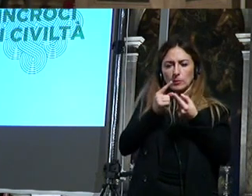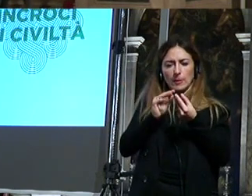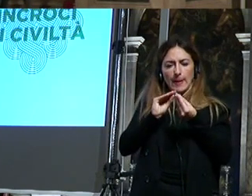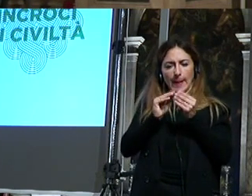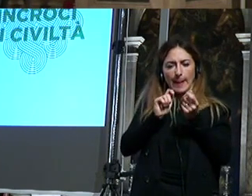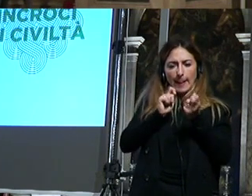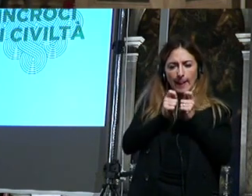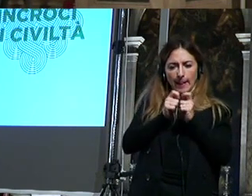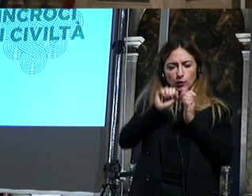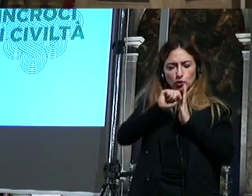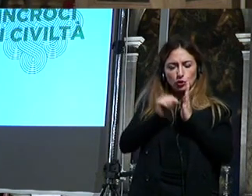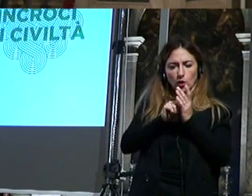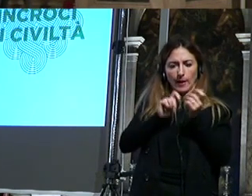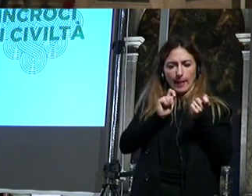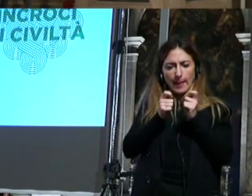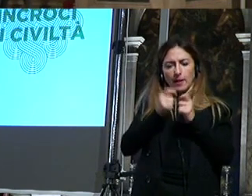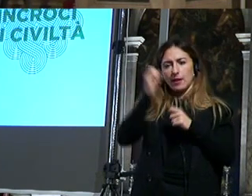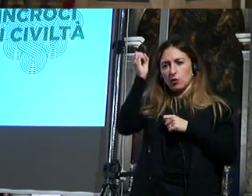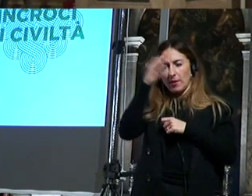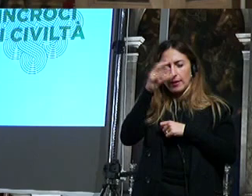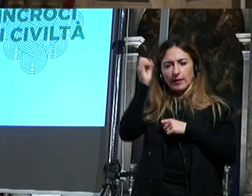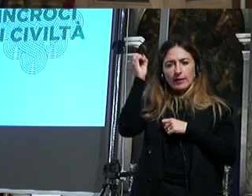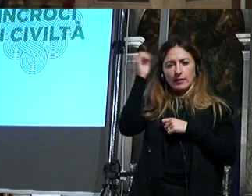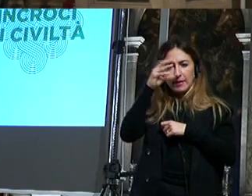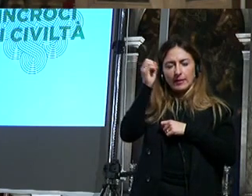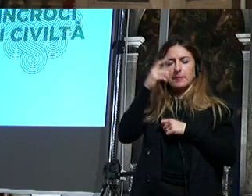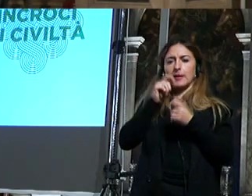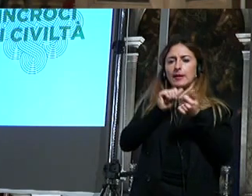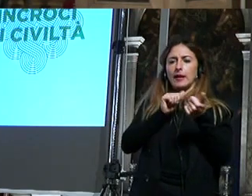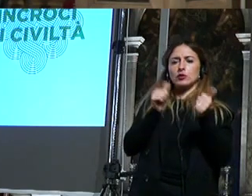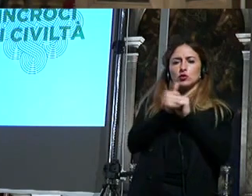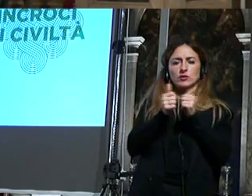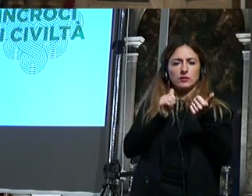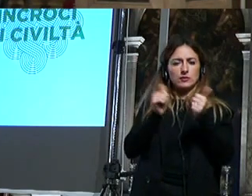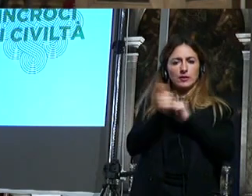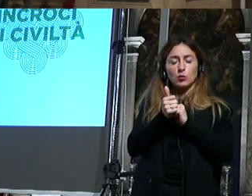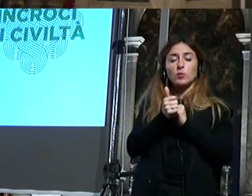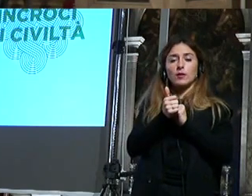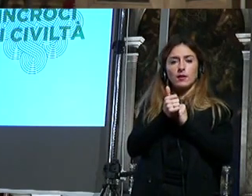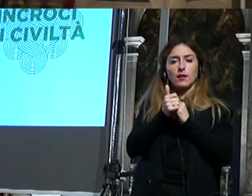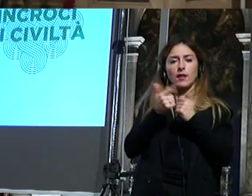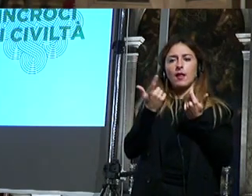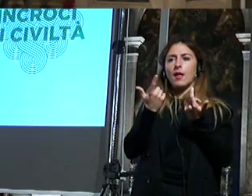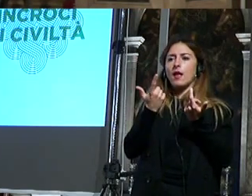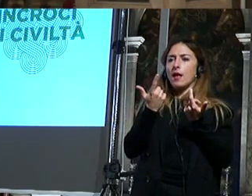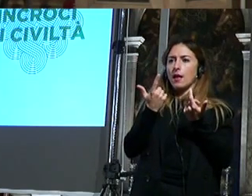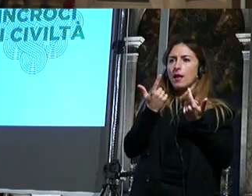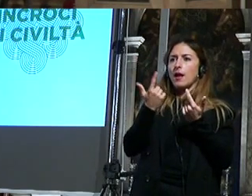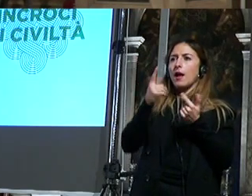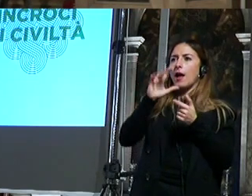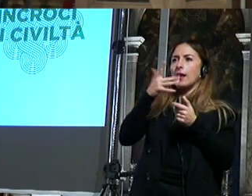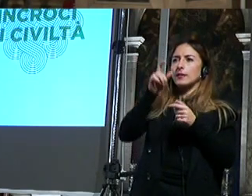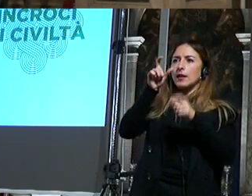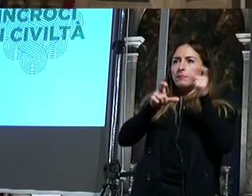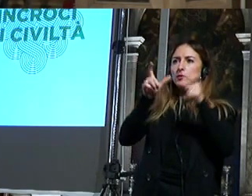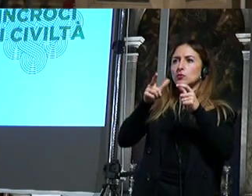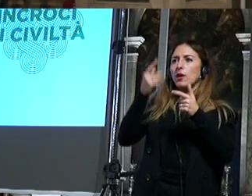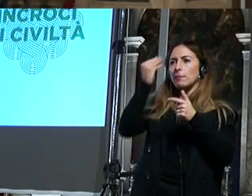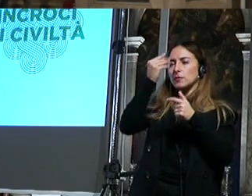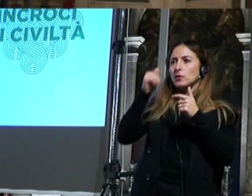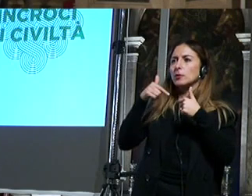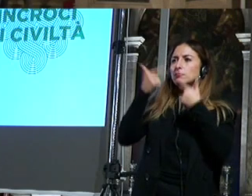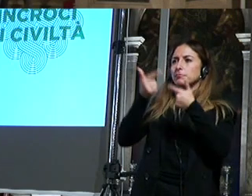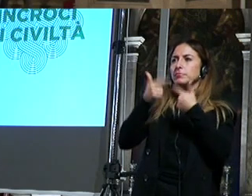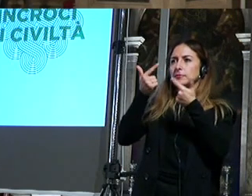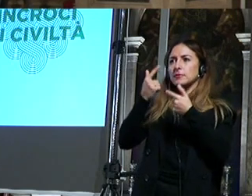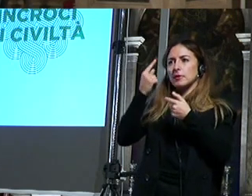riarrangiare di storie, questo dimenticarselo, questo sostituire, questo vestire gli altri di cose che pensiamo, questo decidere